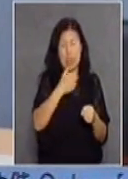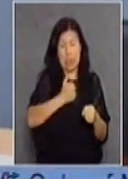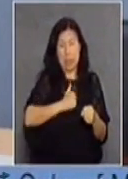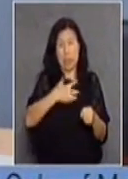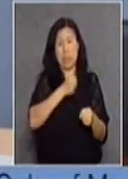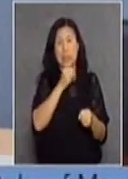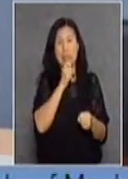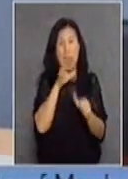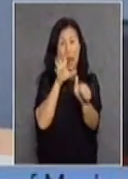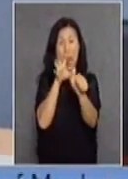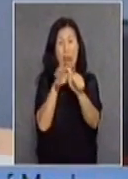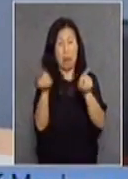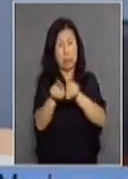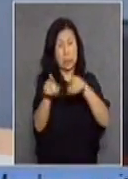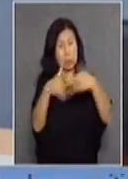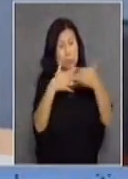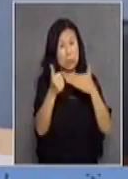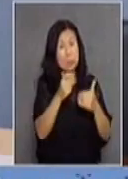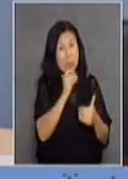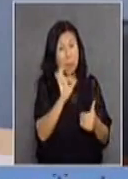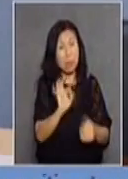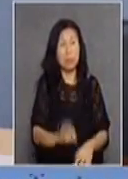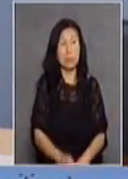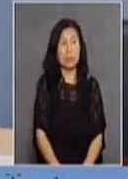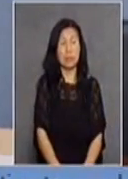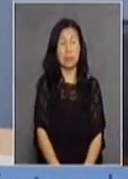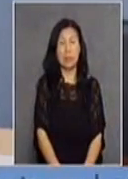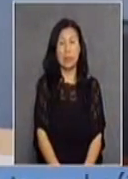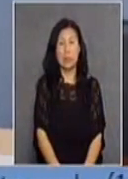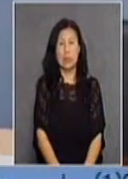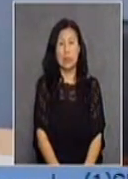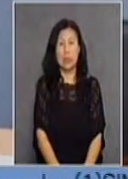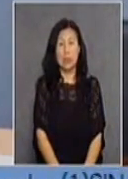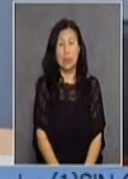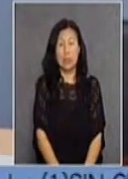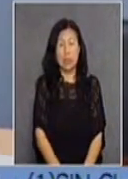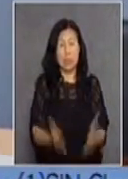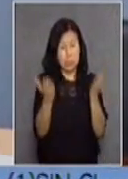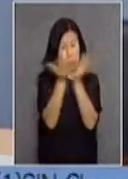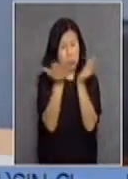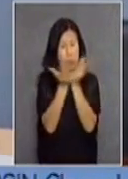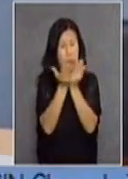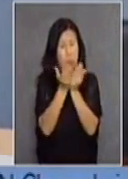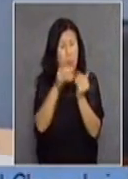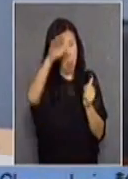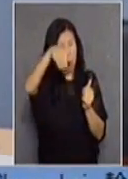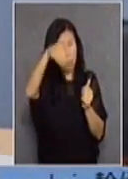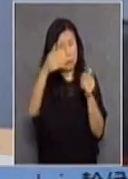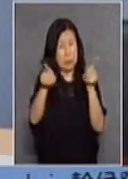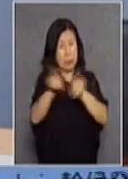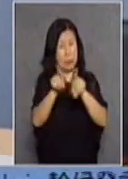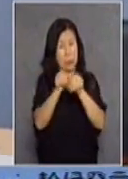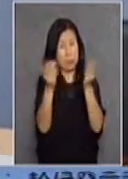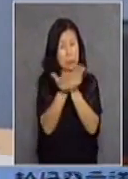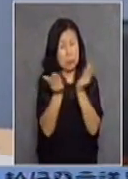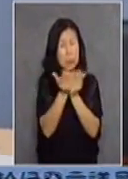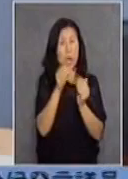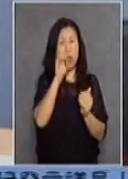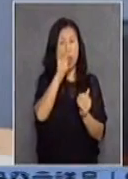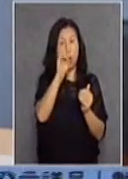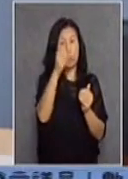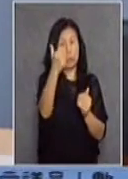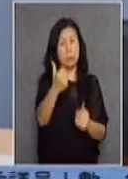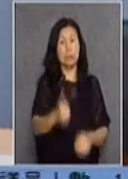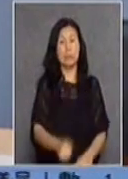己同事啊？嗱，其實即係為咗引證呢一樣咧，佢真係講得非常之好。